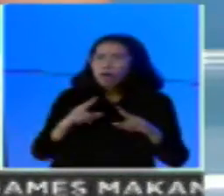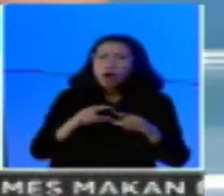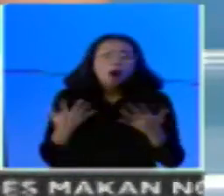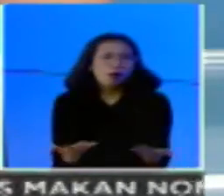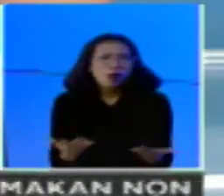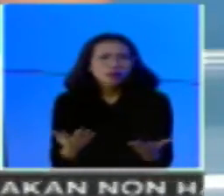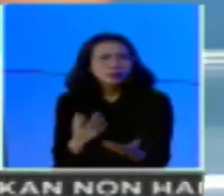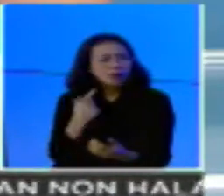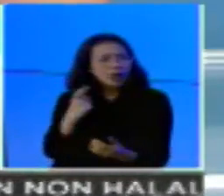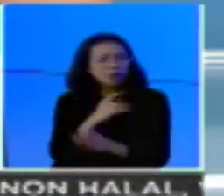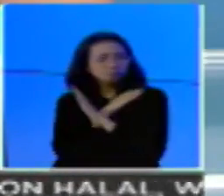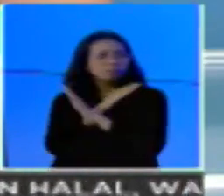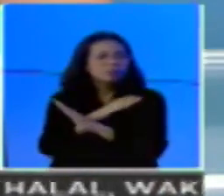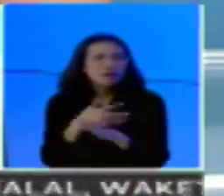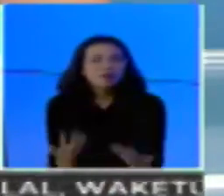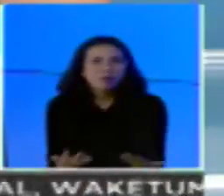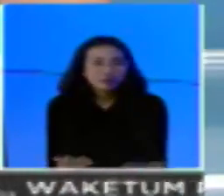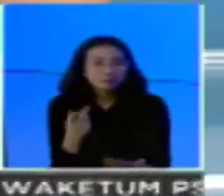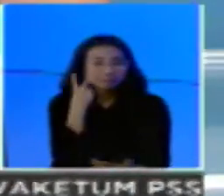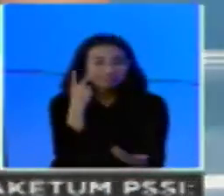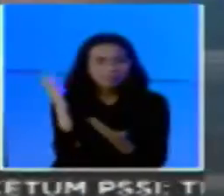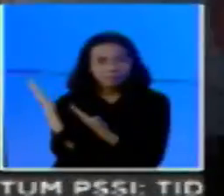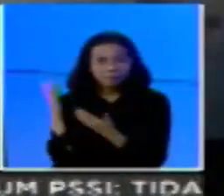A serta cara pencegahannya.